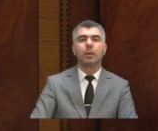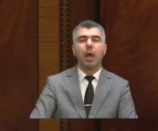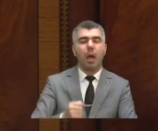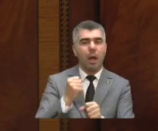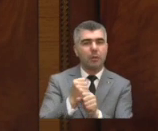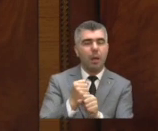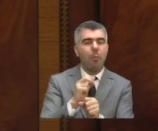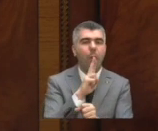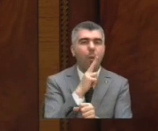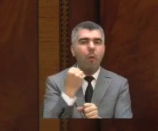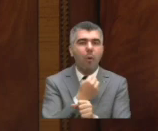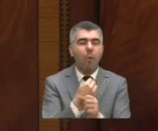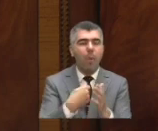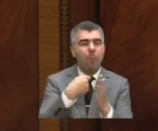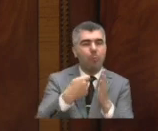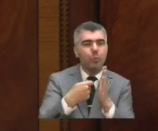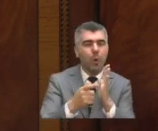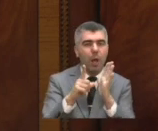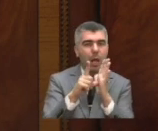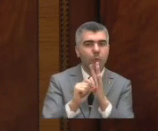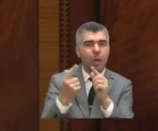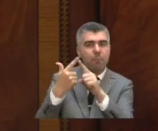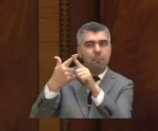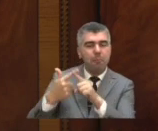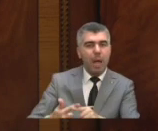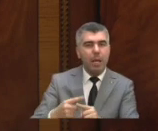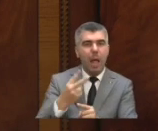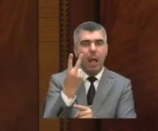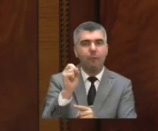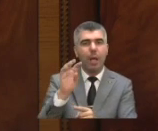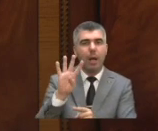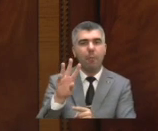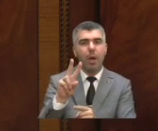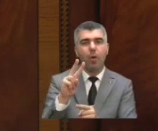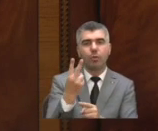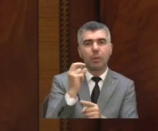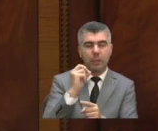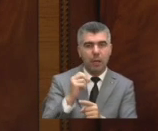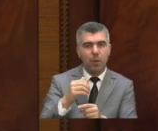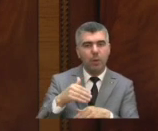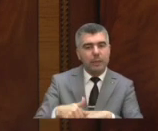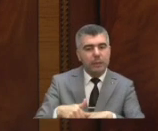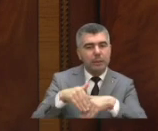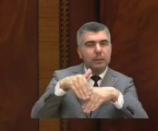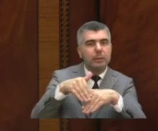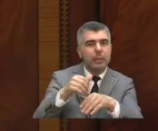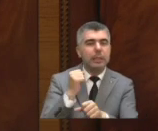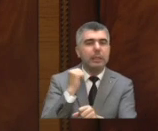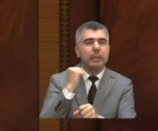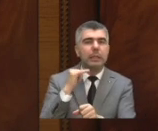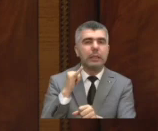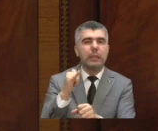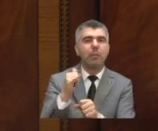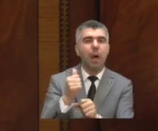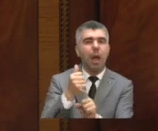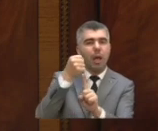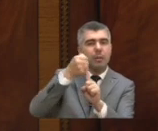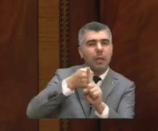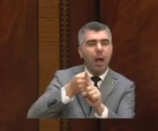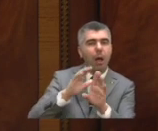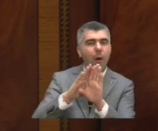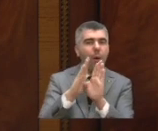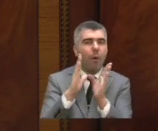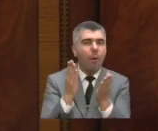الحكومه من خلال مشروع قانون الماليه سنه 2024 على مواصله الاصلاحات الهيكليه الكبرى من